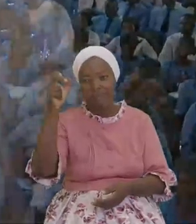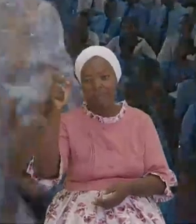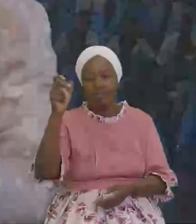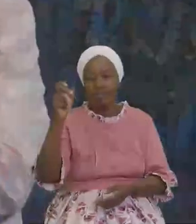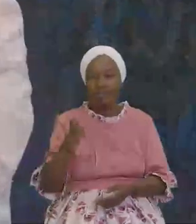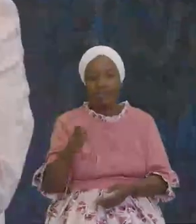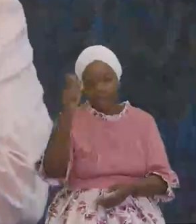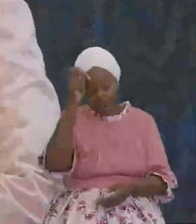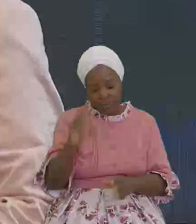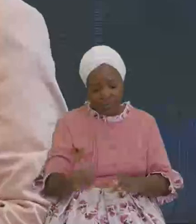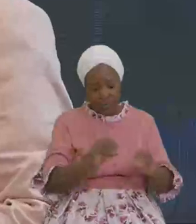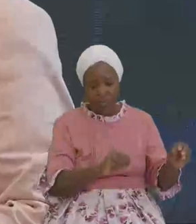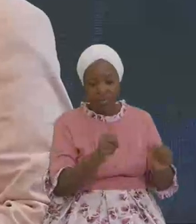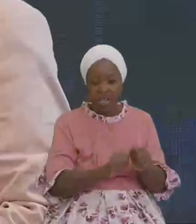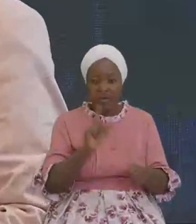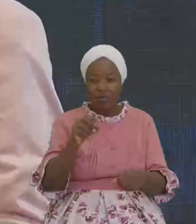Ça, c'est le diable.